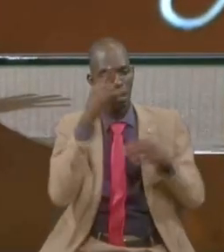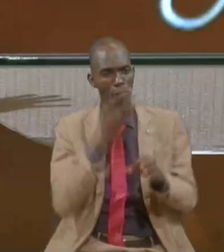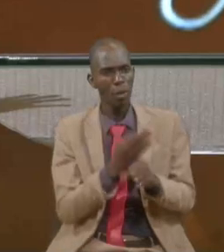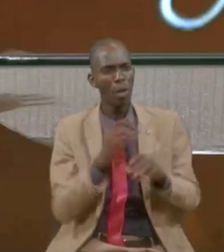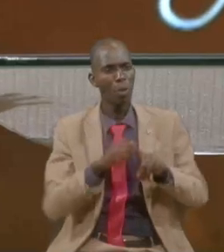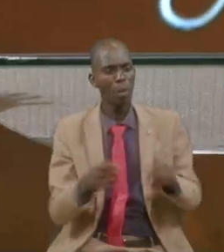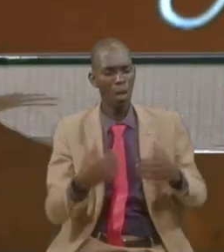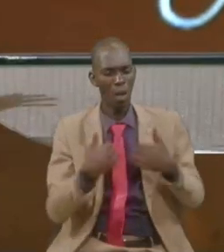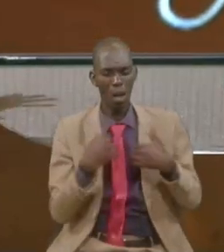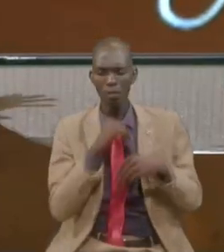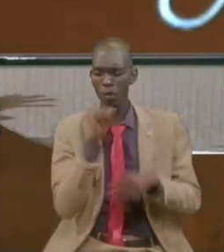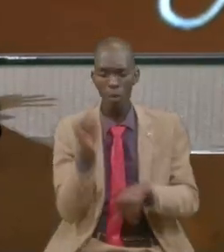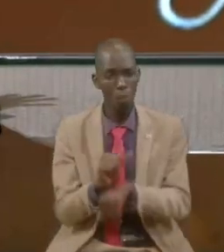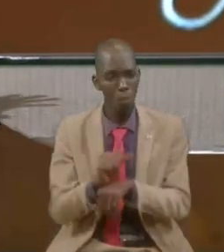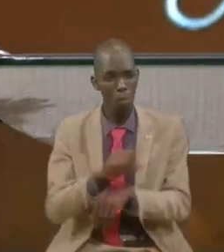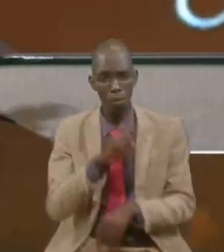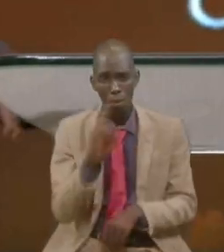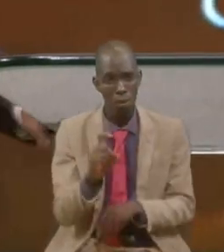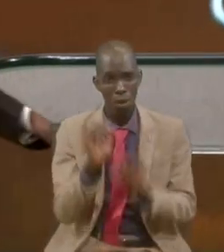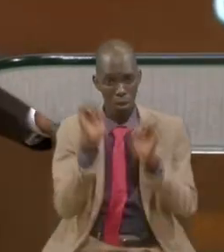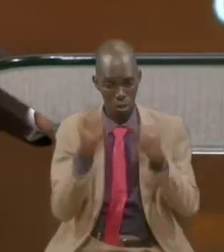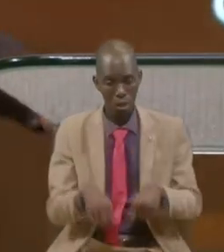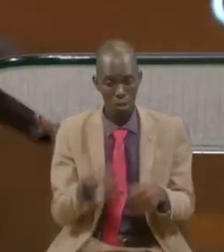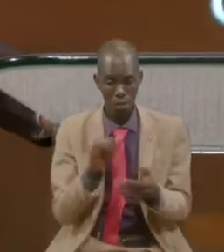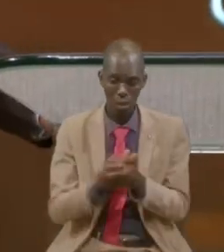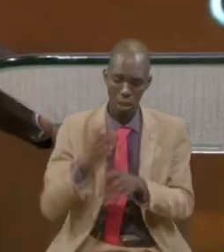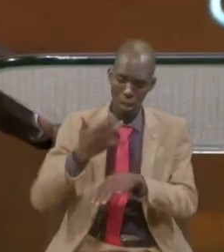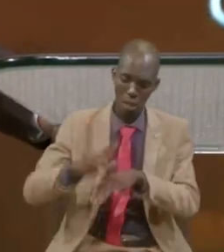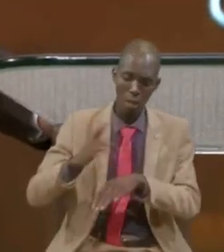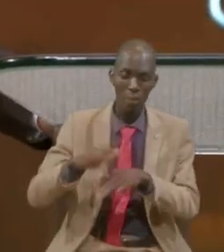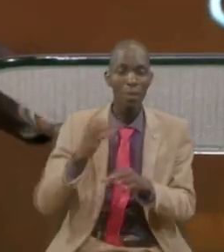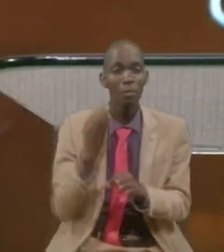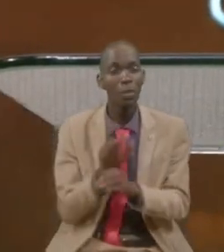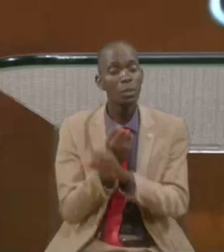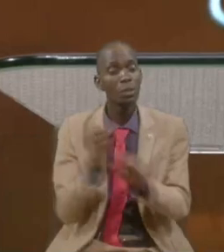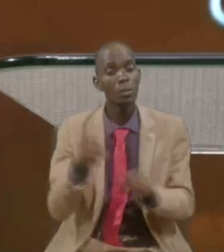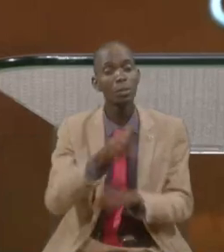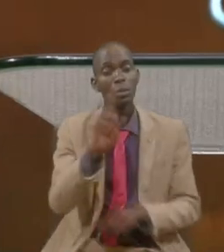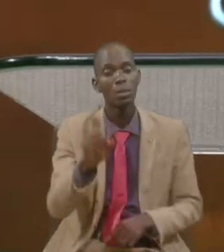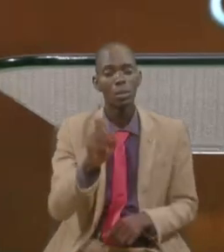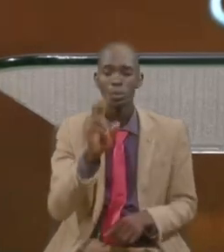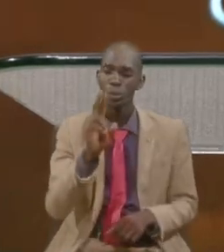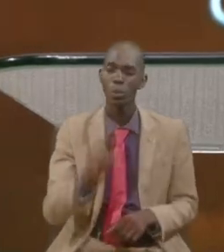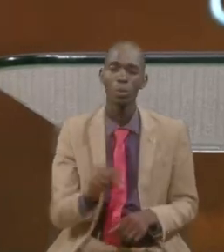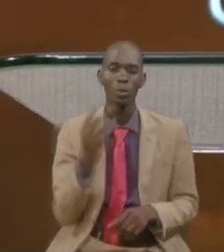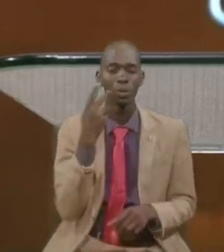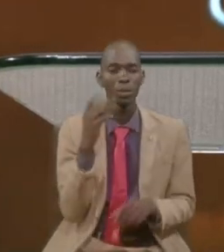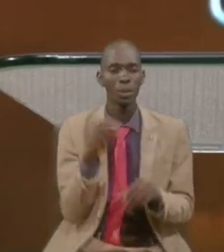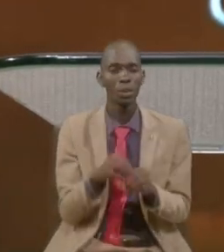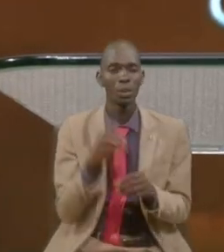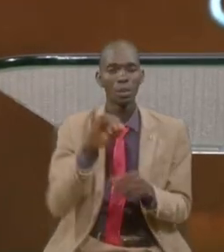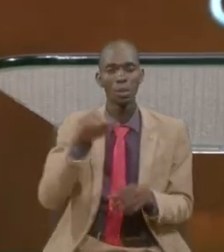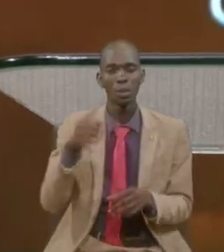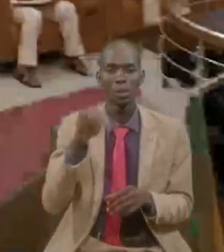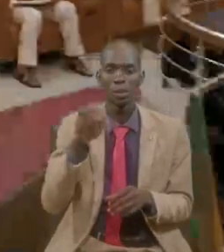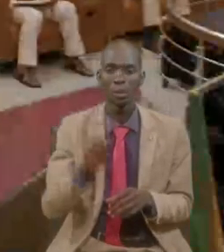œuvres? La foi peut-elle le sauver? La foi vide là peut-elle le